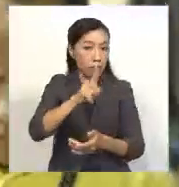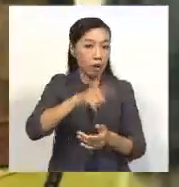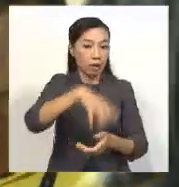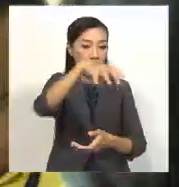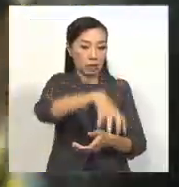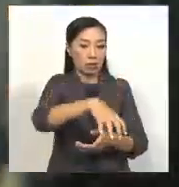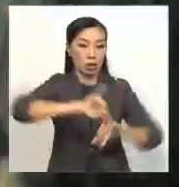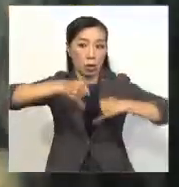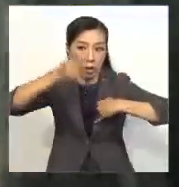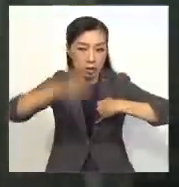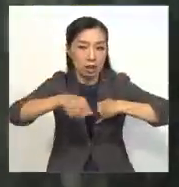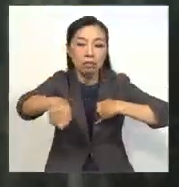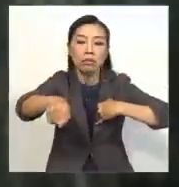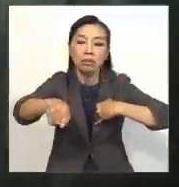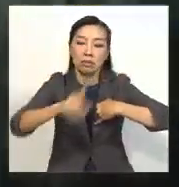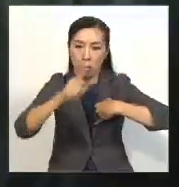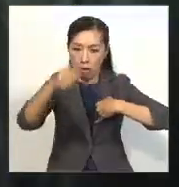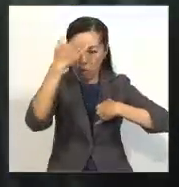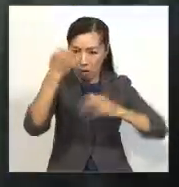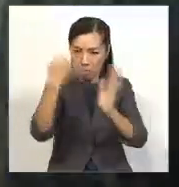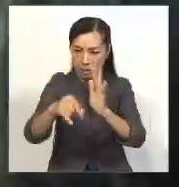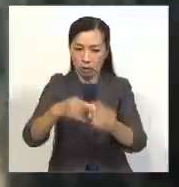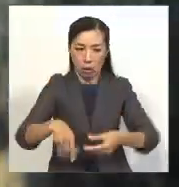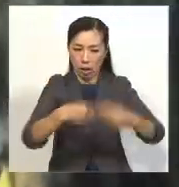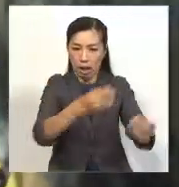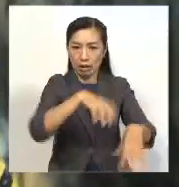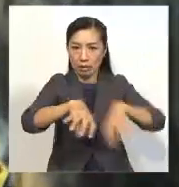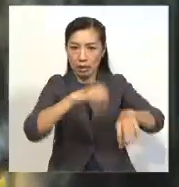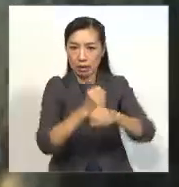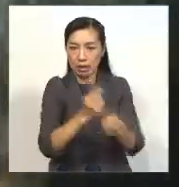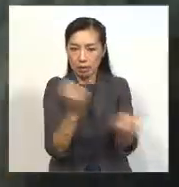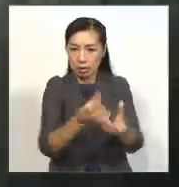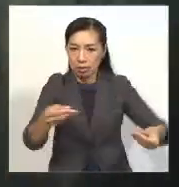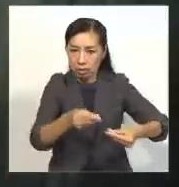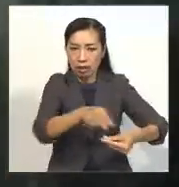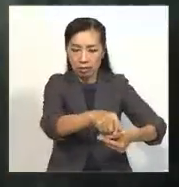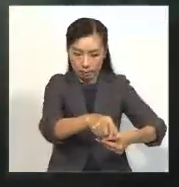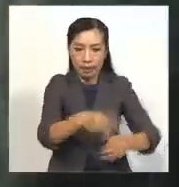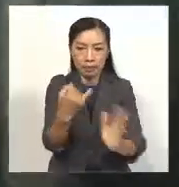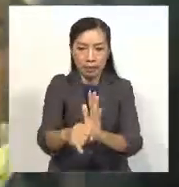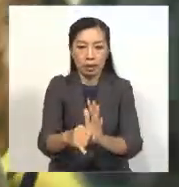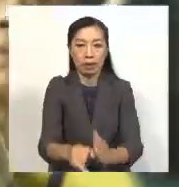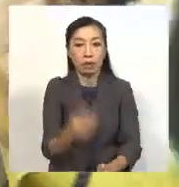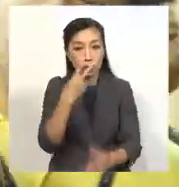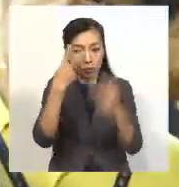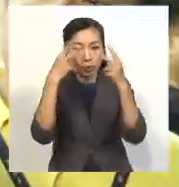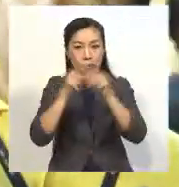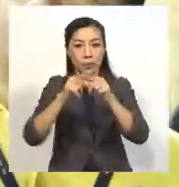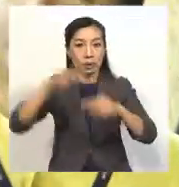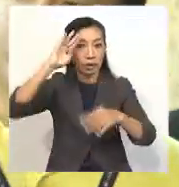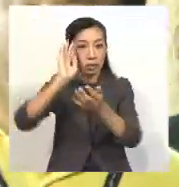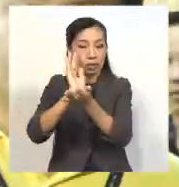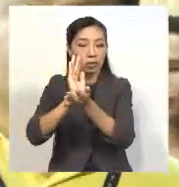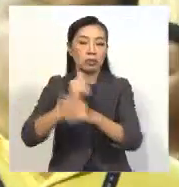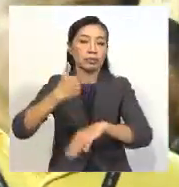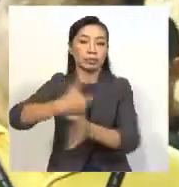พนันแล้วก็ขยายผลถึงคนเล่นรวมถึงผู้ที่เกี่ยวข้องทั้งหมดด้วยครับลองฟังเสียงท่านพันตำรวจเอก